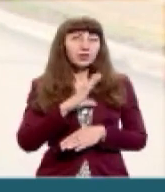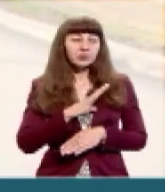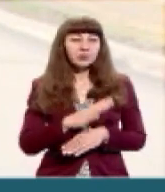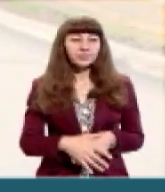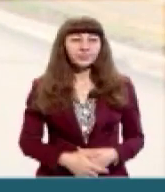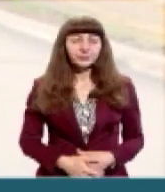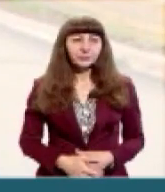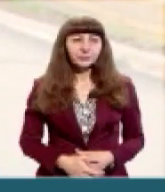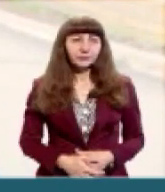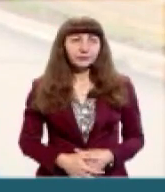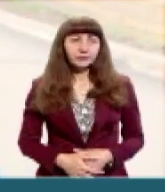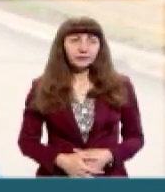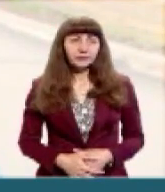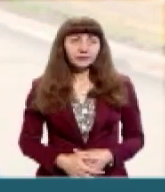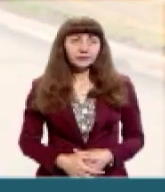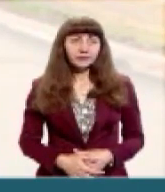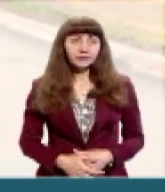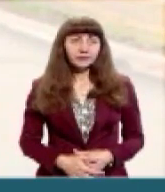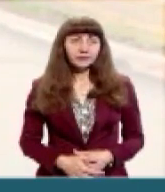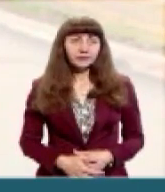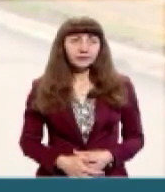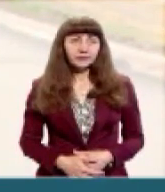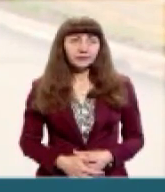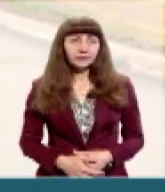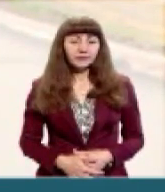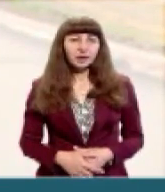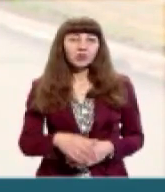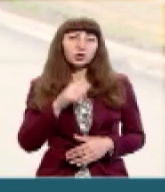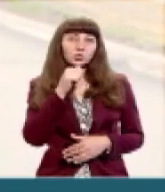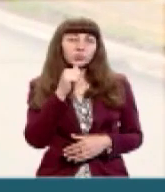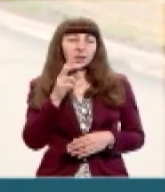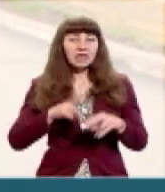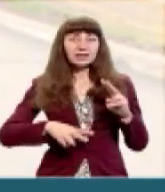подрядная организация – это «Лидерстрой 2050». Это город с города Кустанай.